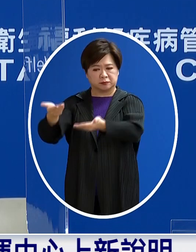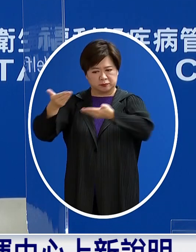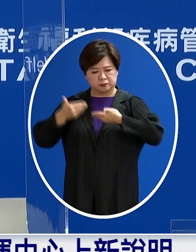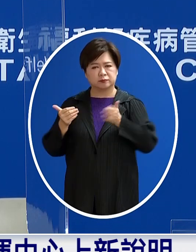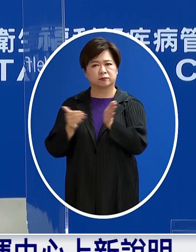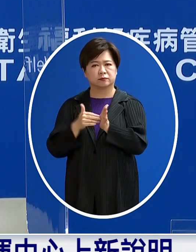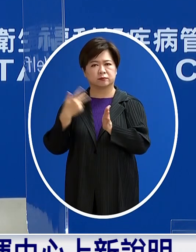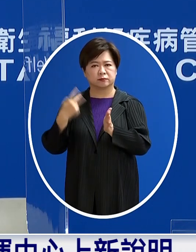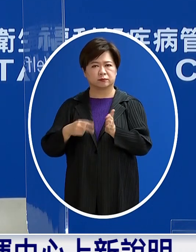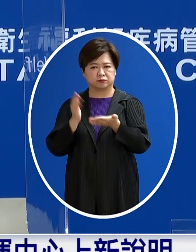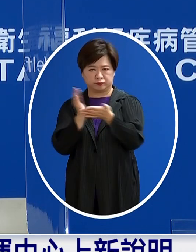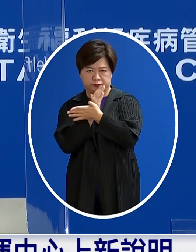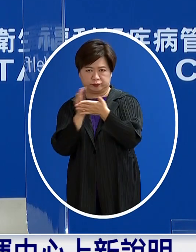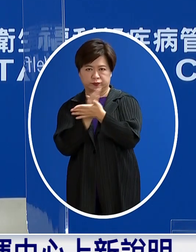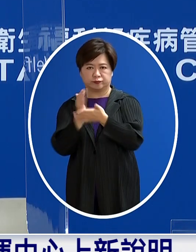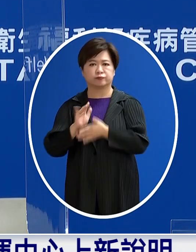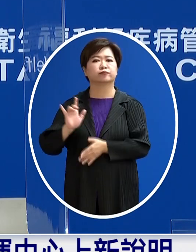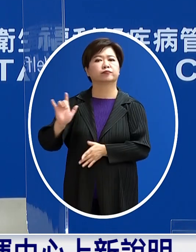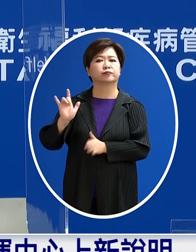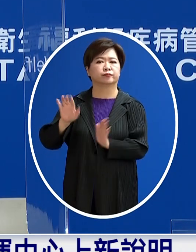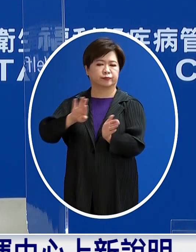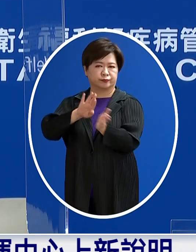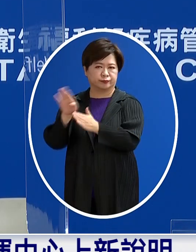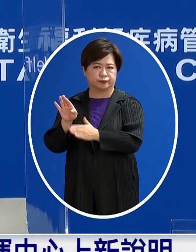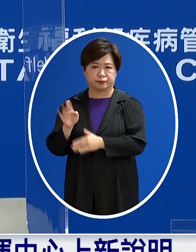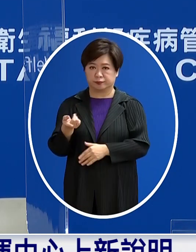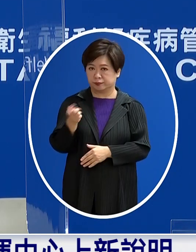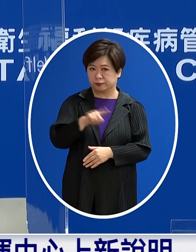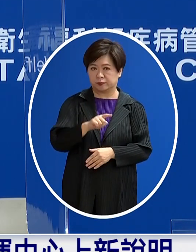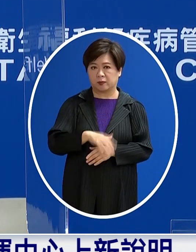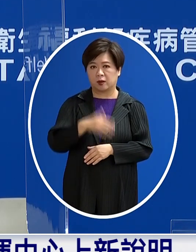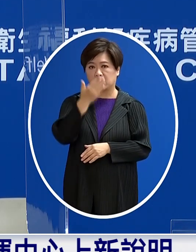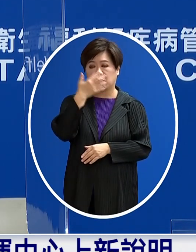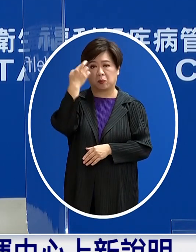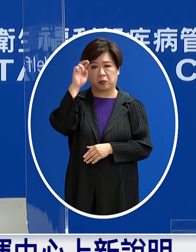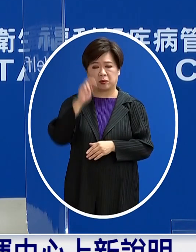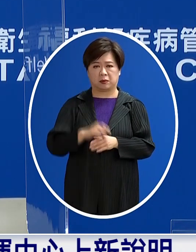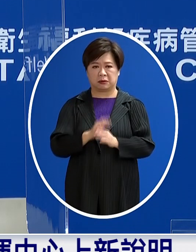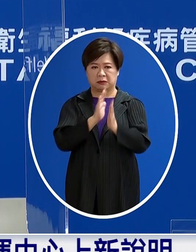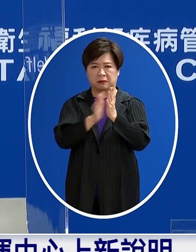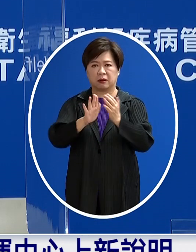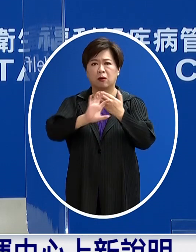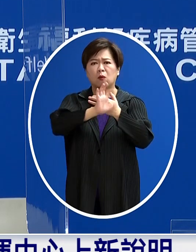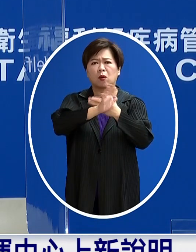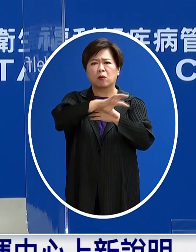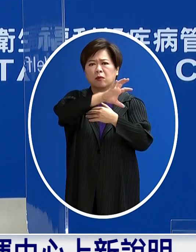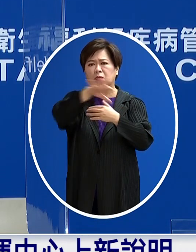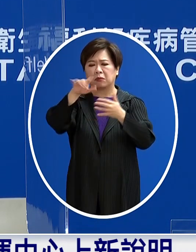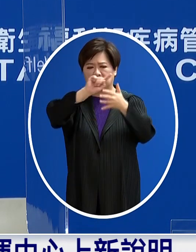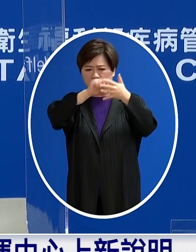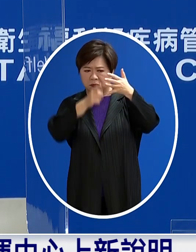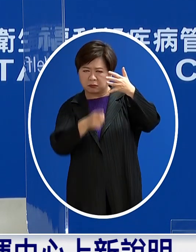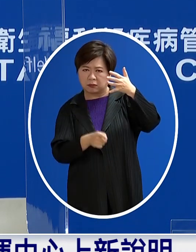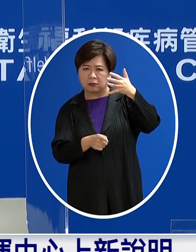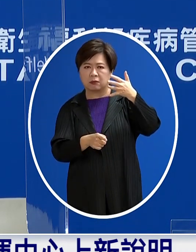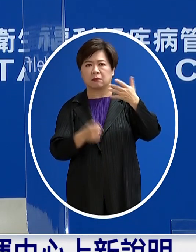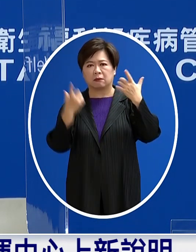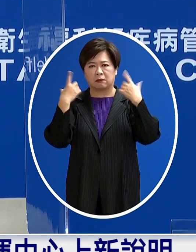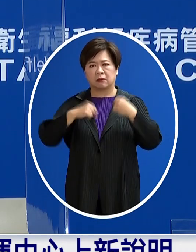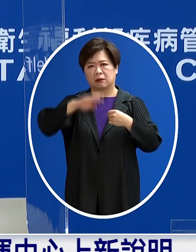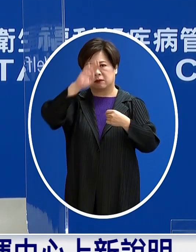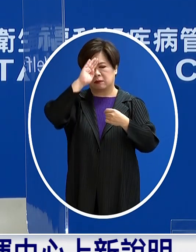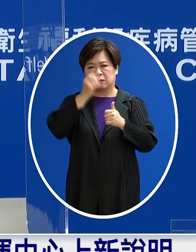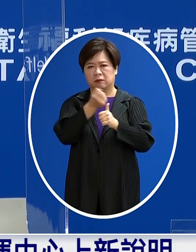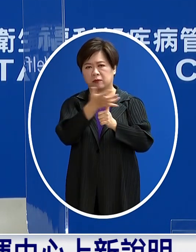会详细再去做审视。那另外有关于彭博的指标，其实它都跟着疫情的状况有一些指